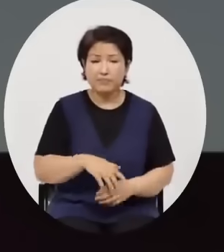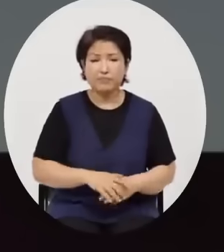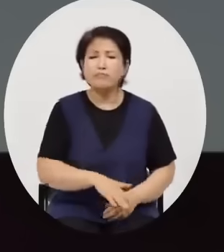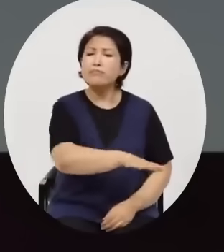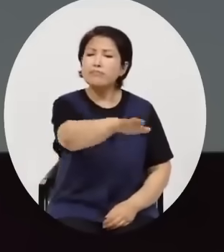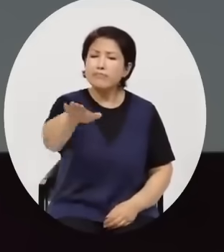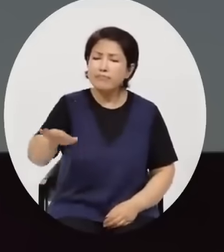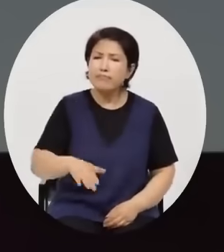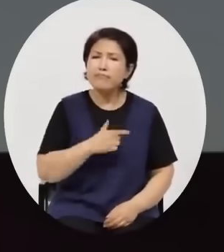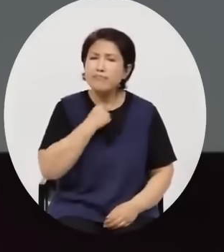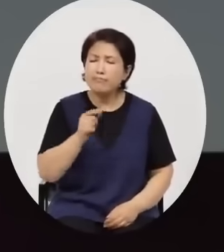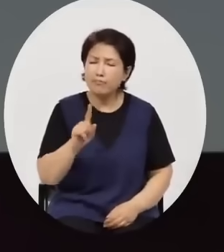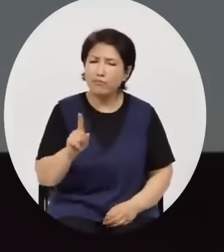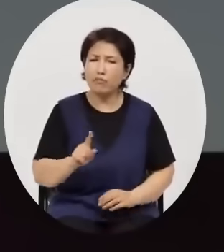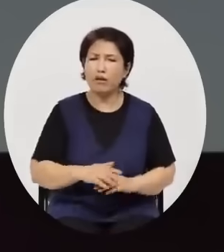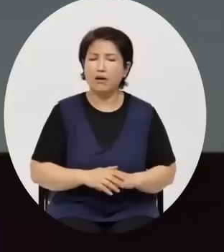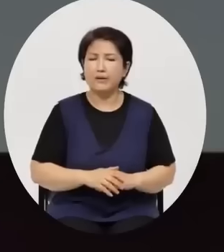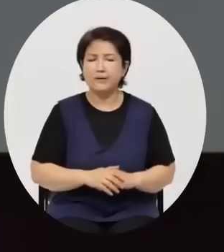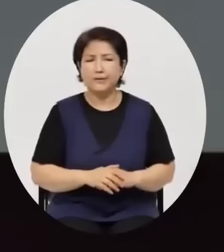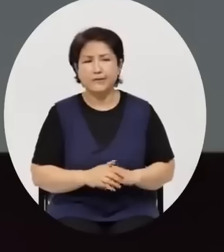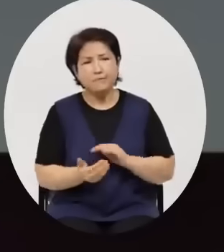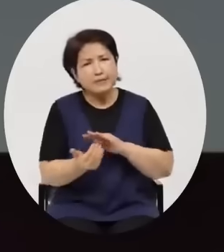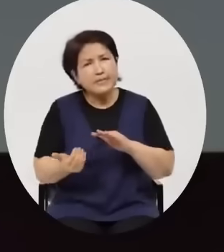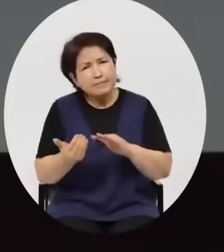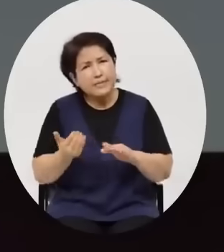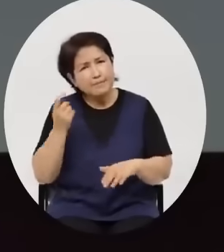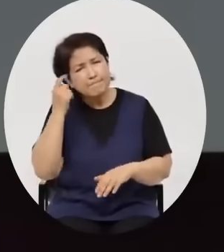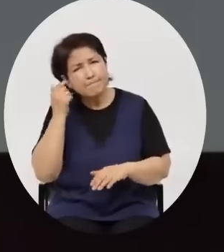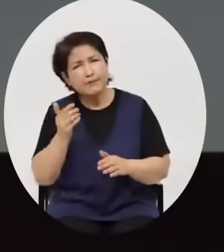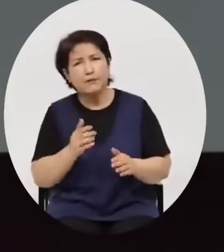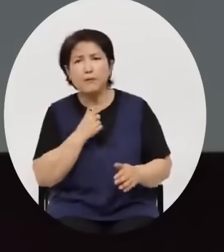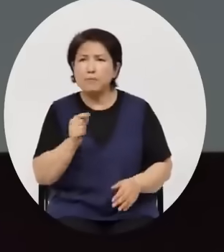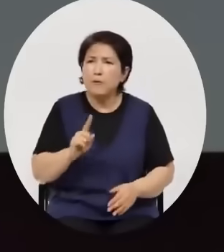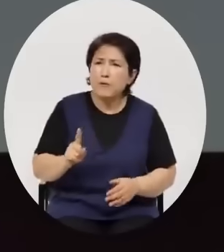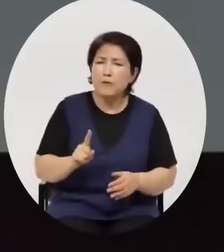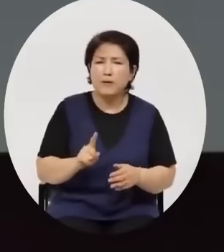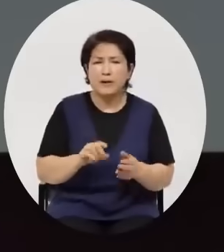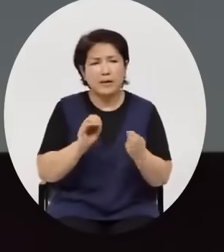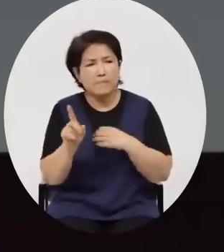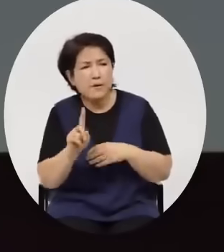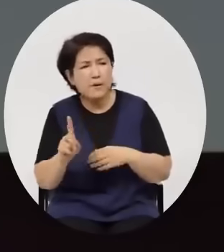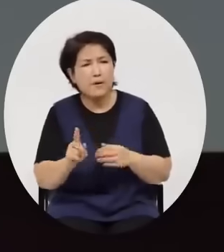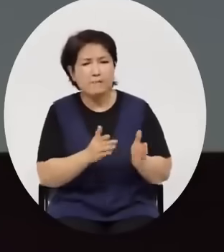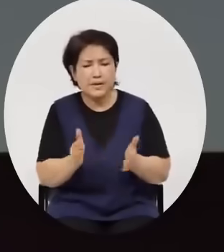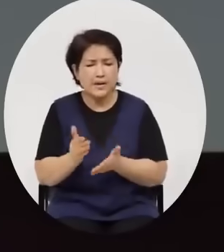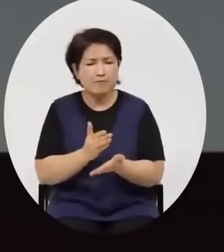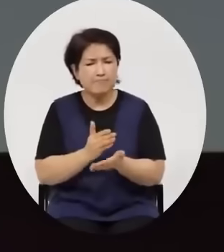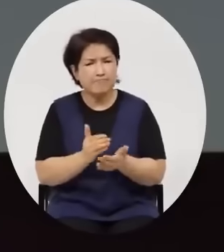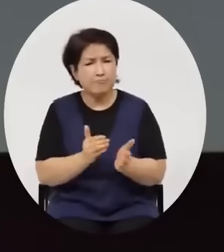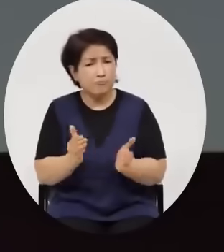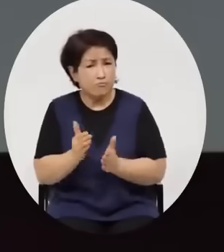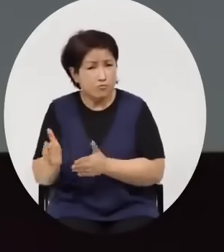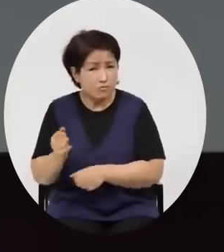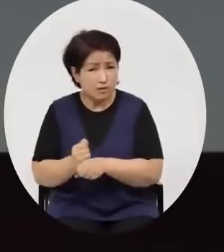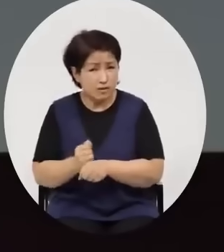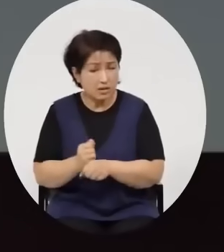대중이 뭘 원할까? 이걸 대중이 원하도록 이걸 말을 의해줄까? 지금 이렇게 내가 말할 것